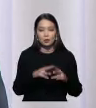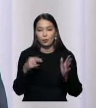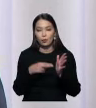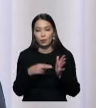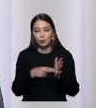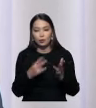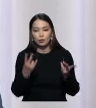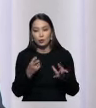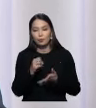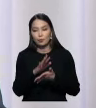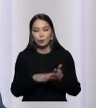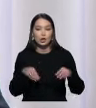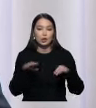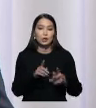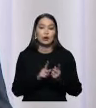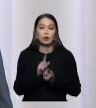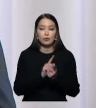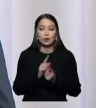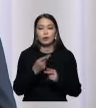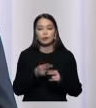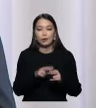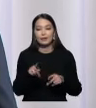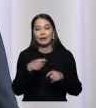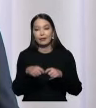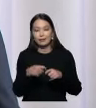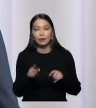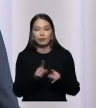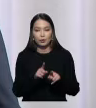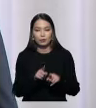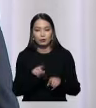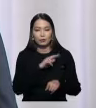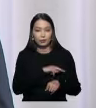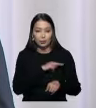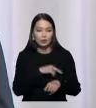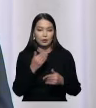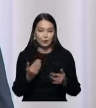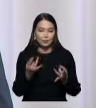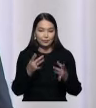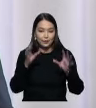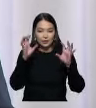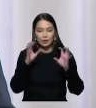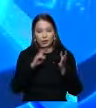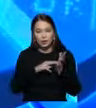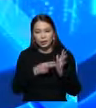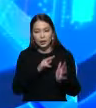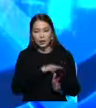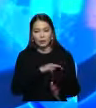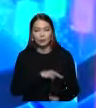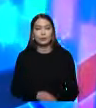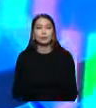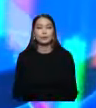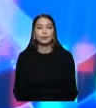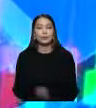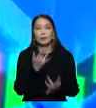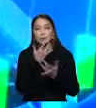Казахстан продолжает принимать реформы, которые позволяют инвесторам участвовать в этом. Мы работаем над упрощением законодательства и процедур. Ну и